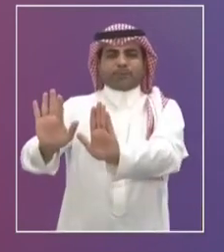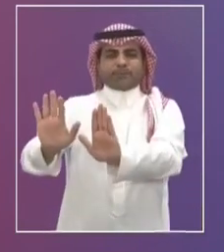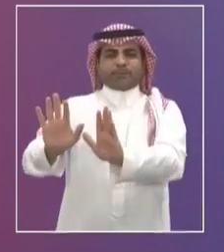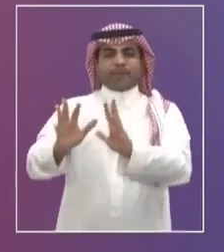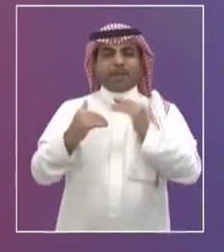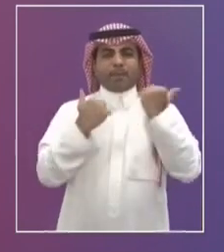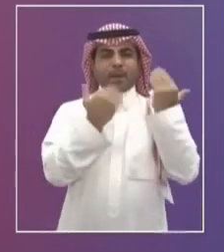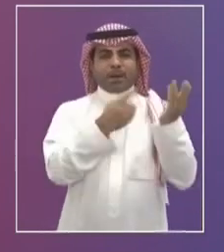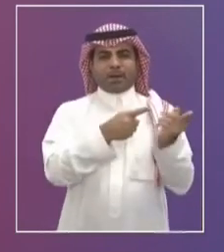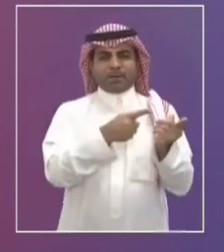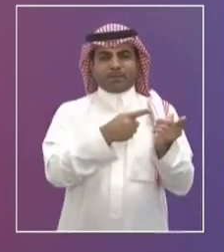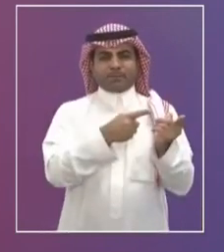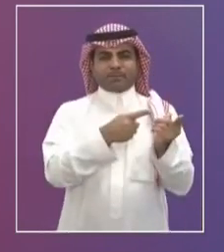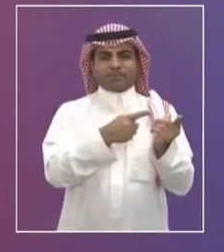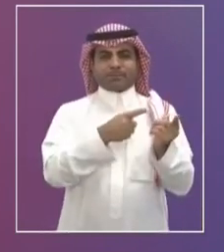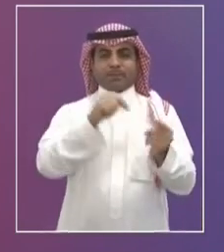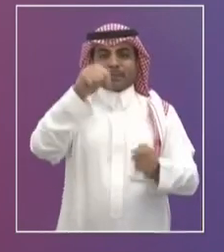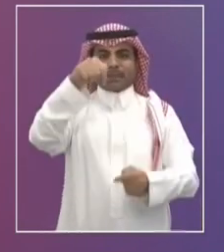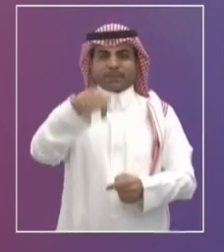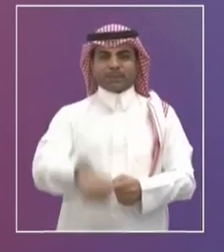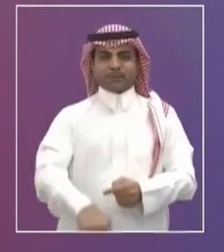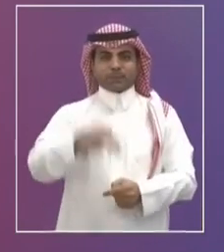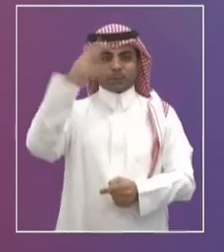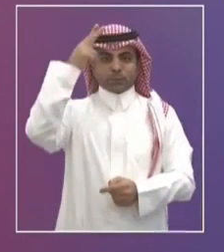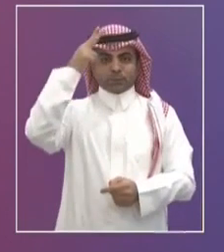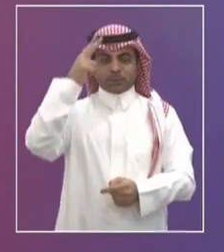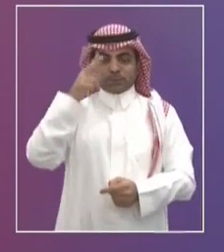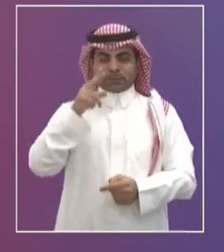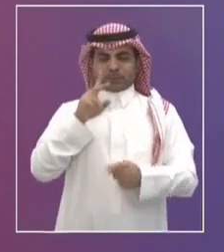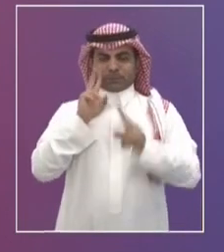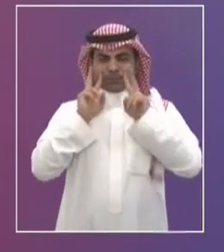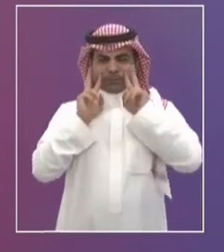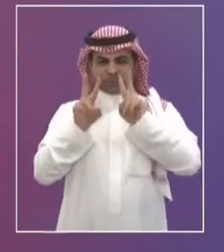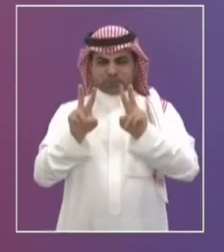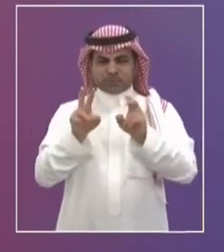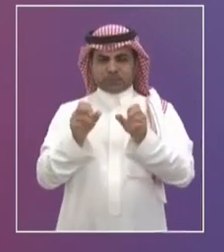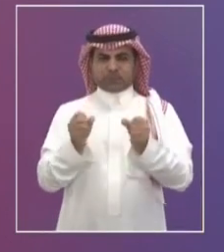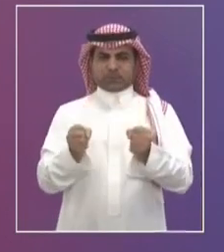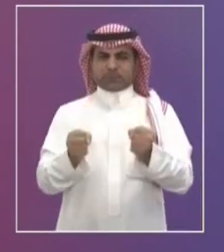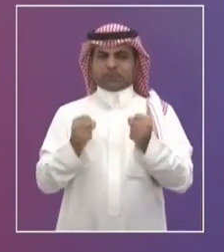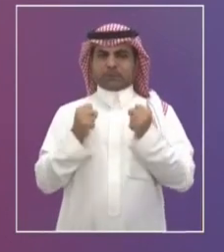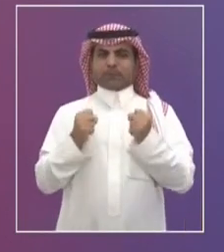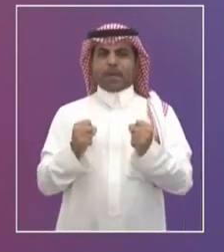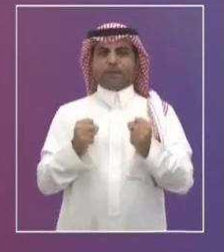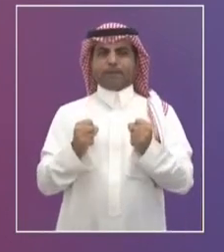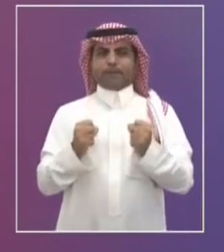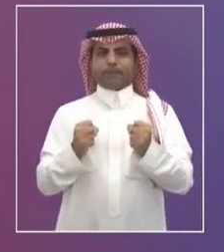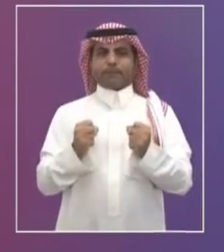مما وضع الكادر الصحي أمام تحدي كبير،